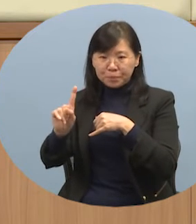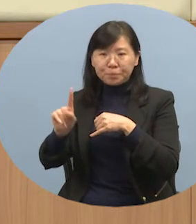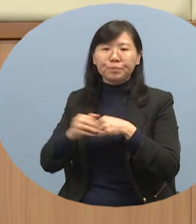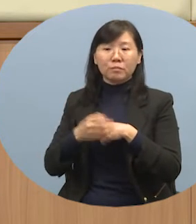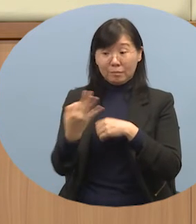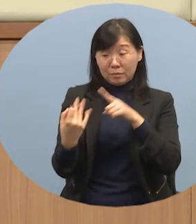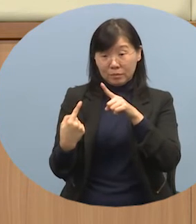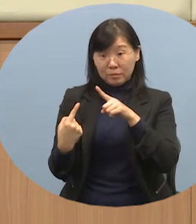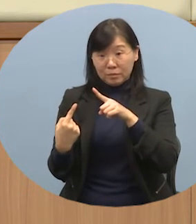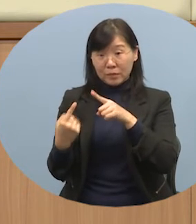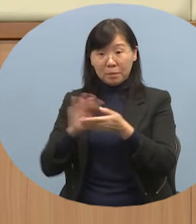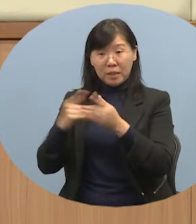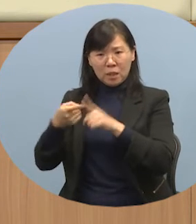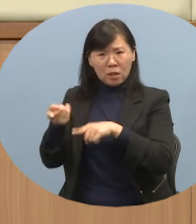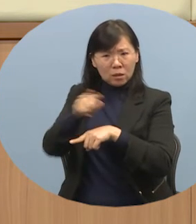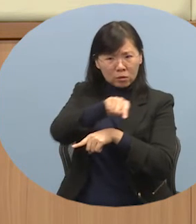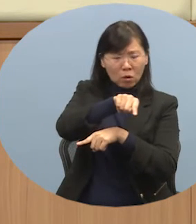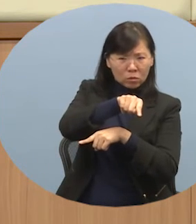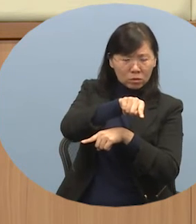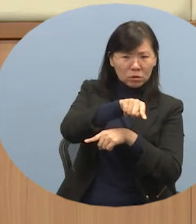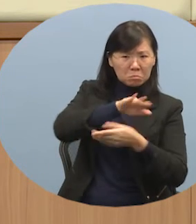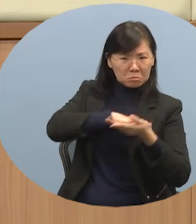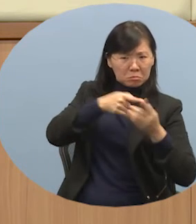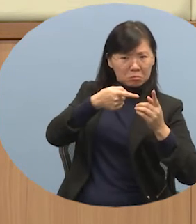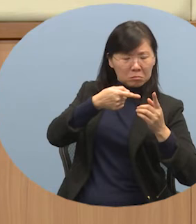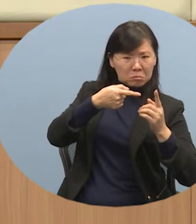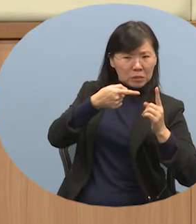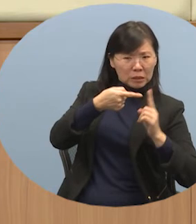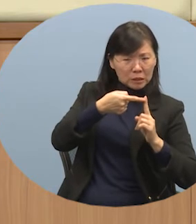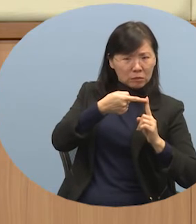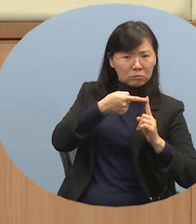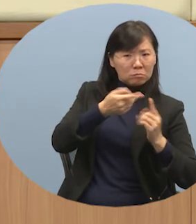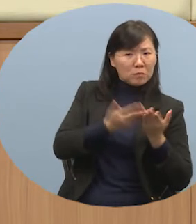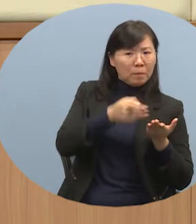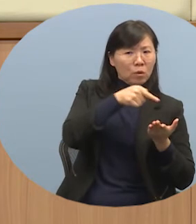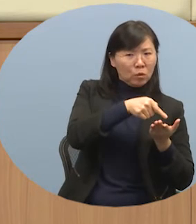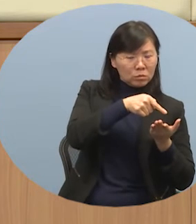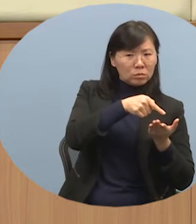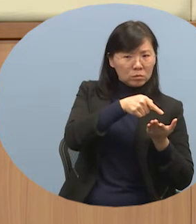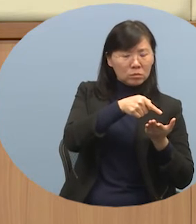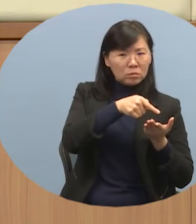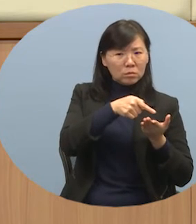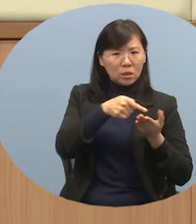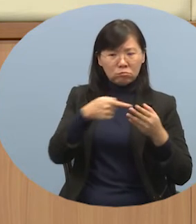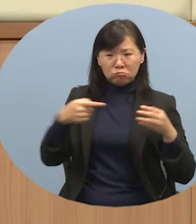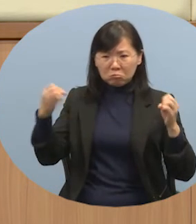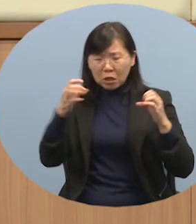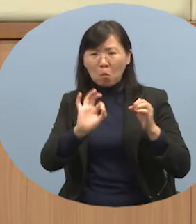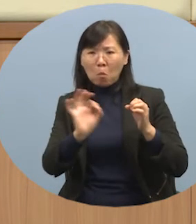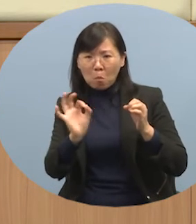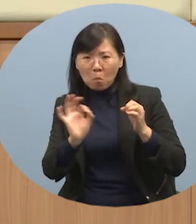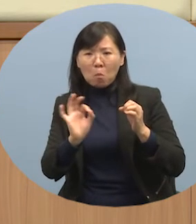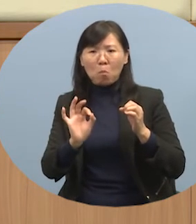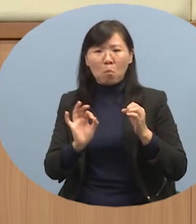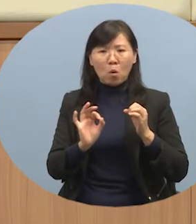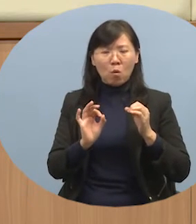接觸過確診嘅病人，亦都冇用過確診病人，亦都冇同個確診病人咧喺同一個病格嘅。因